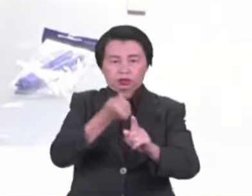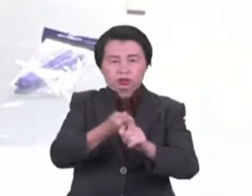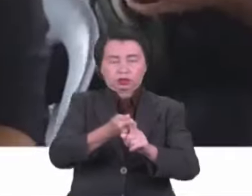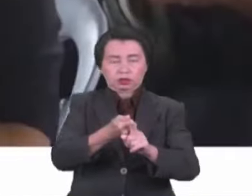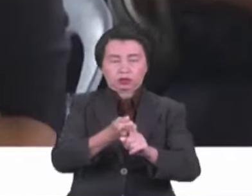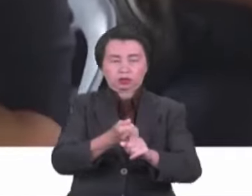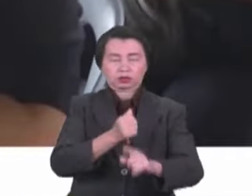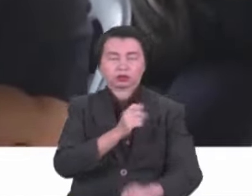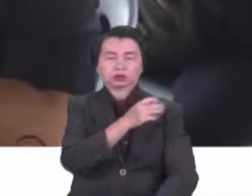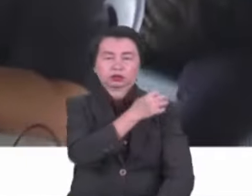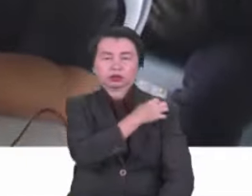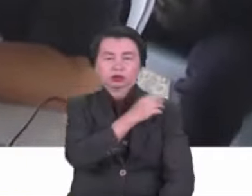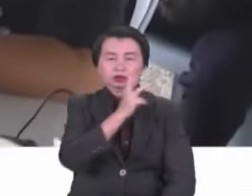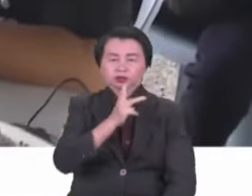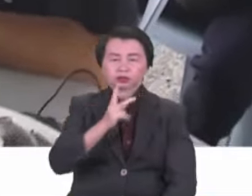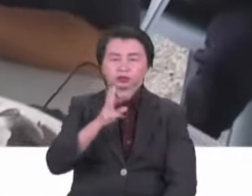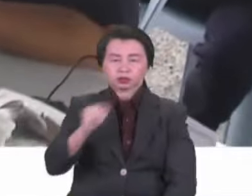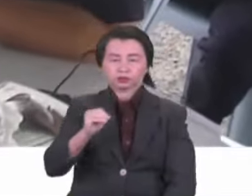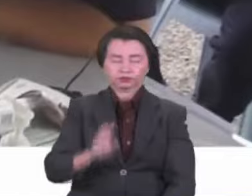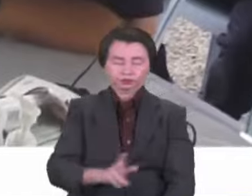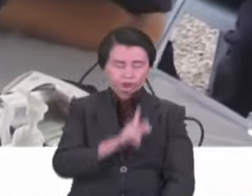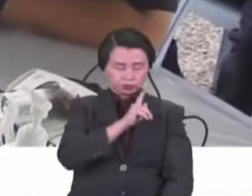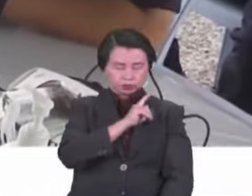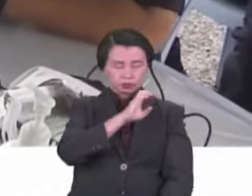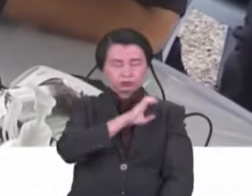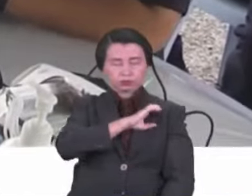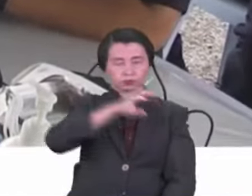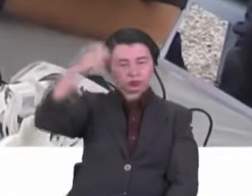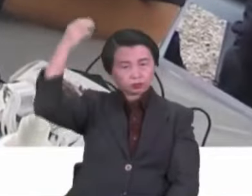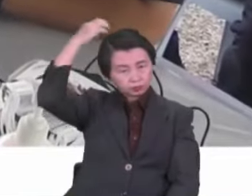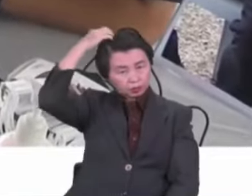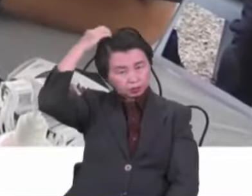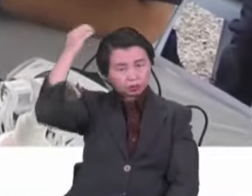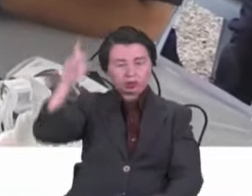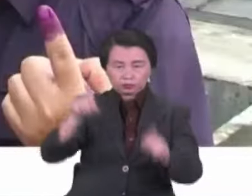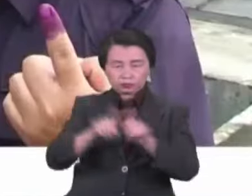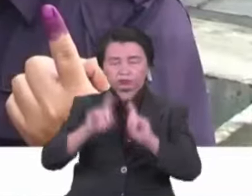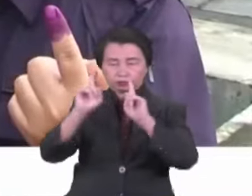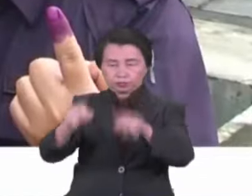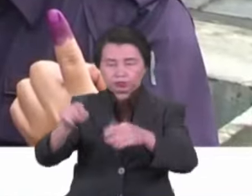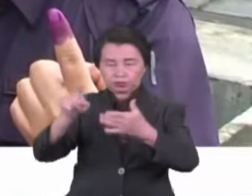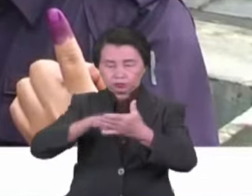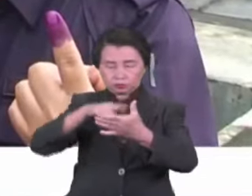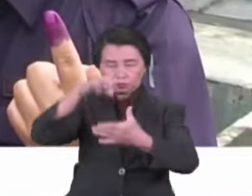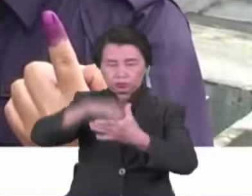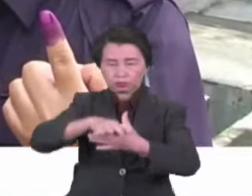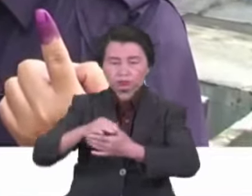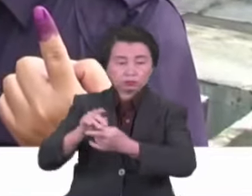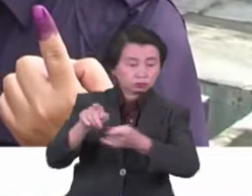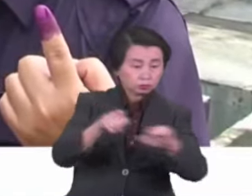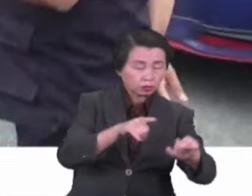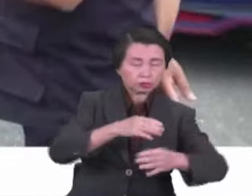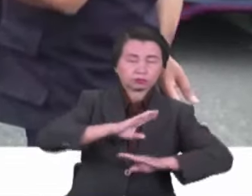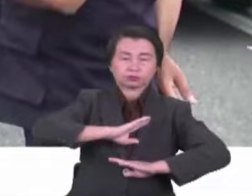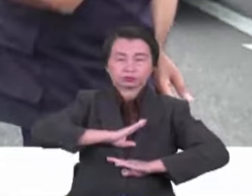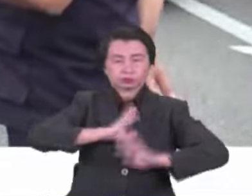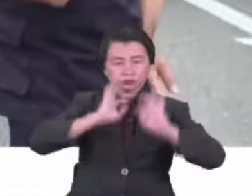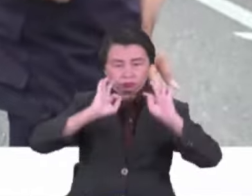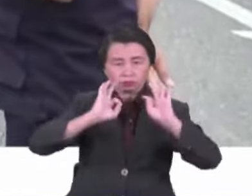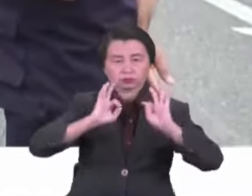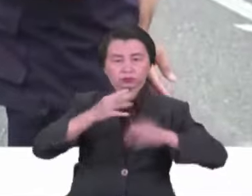pegawai kesihatan. Ketua Polis Daerah Sungai Buloh, Superintendent Syafaatun Abu Bakar turut mengundi di pusat ini berpuas hati dengan kelancaran proses undi